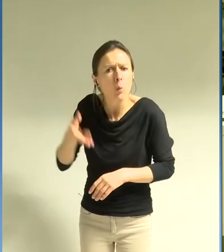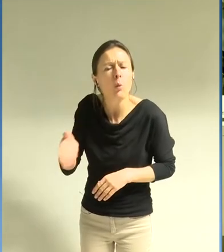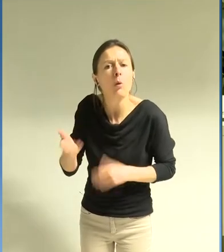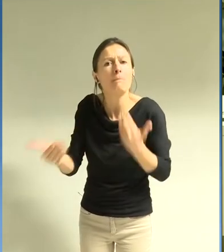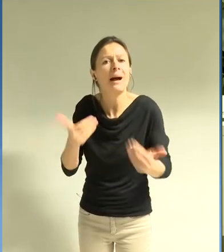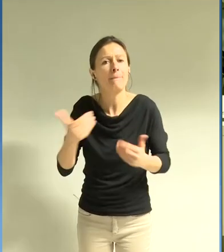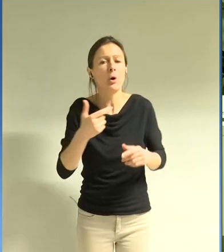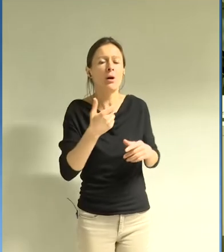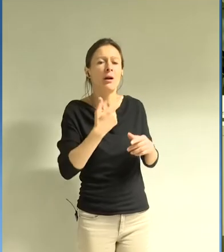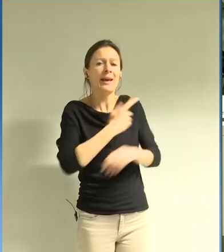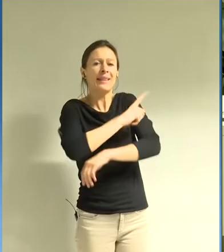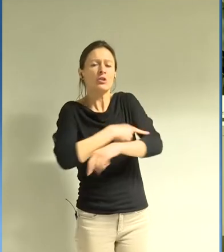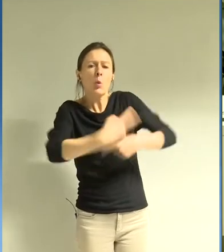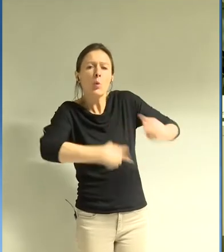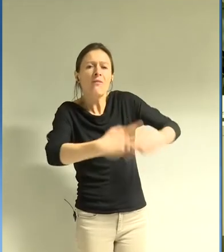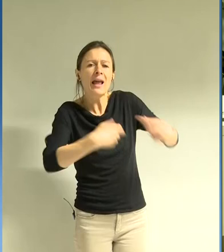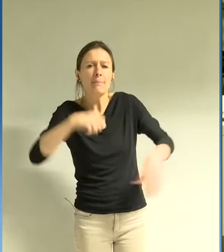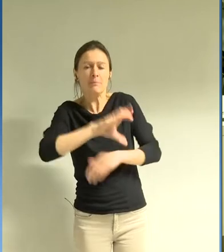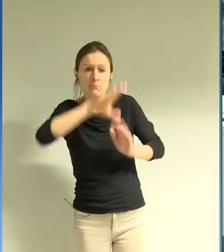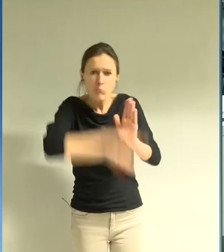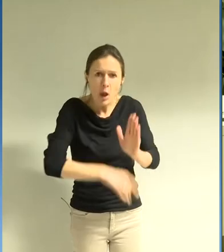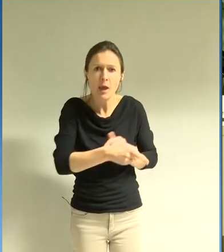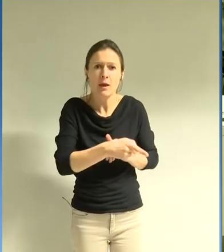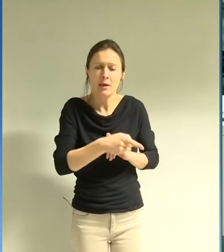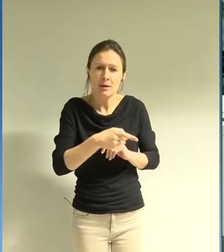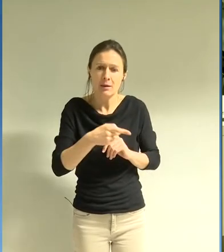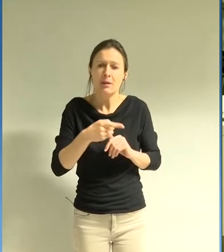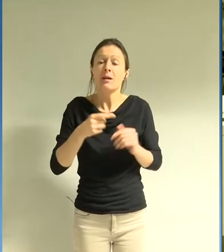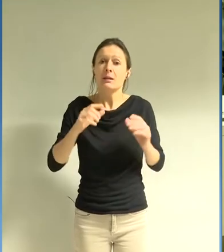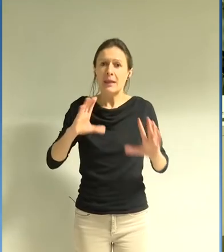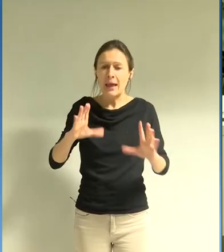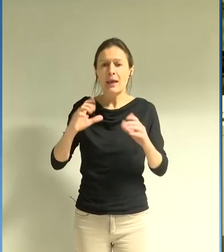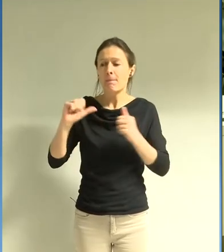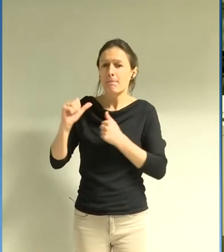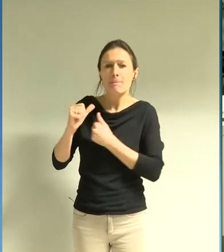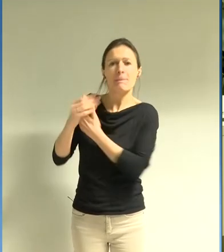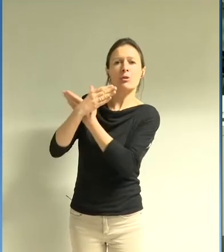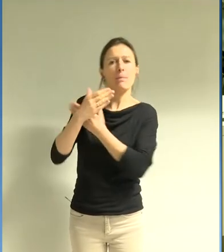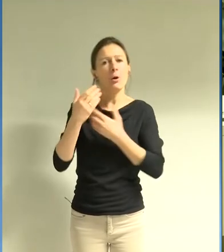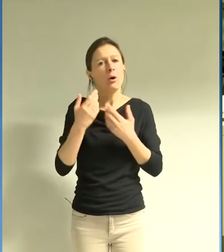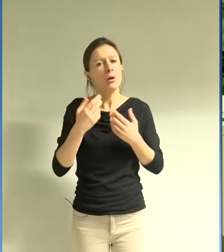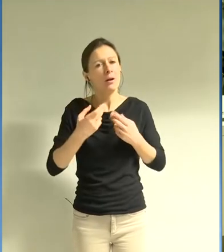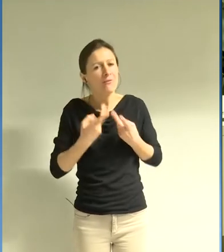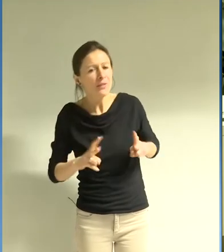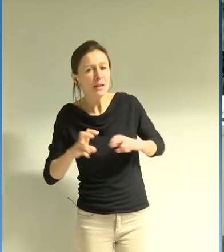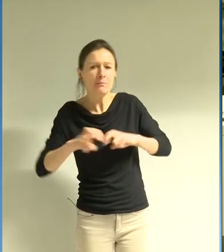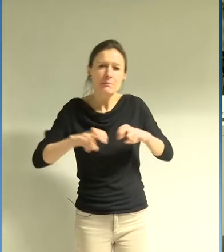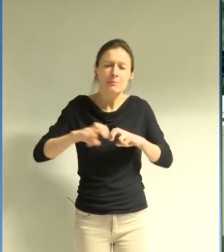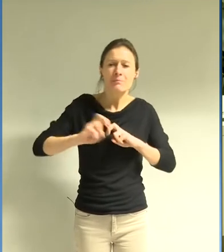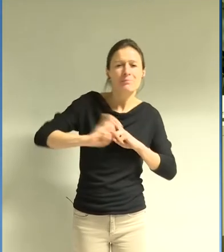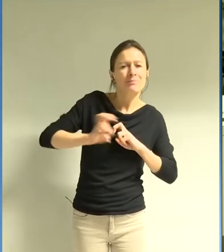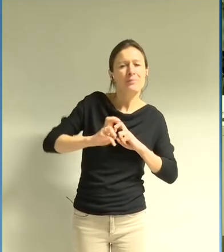énergies renouvelables et rajouter bien sûr que tout ça ne se fera pas sans la métropole et sans les autres parties prenantes publiques privées et